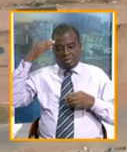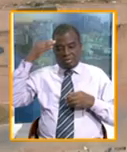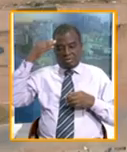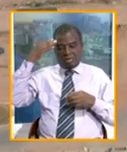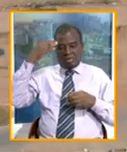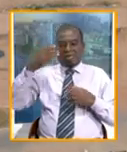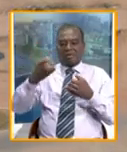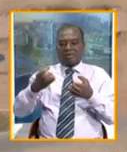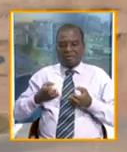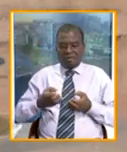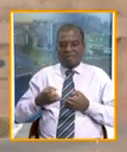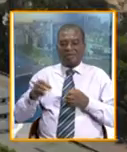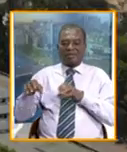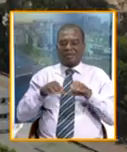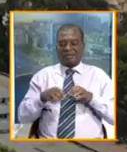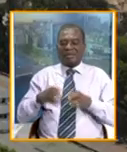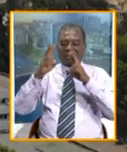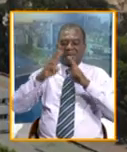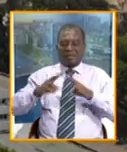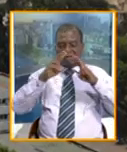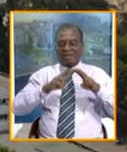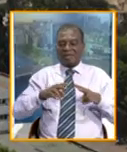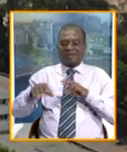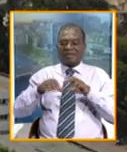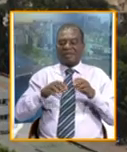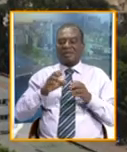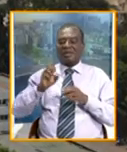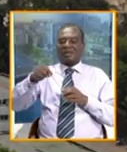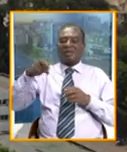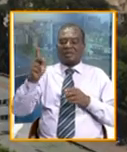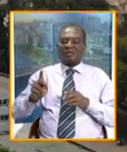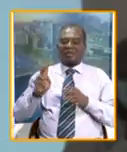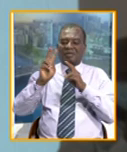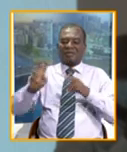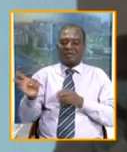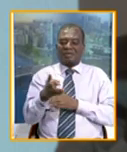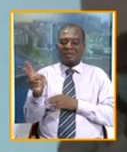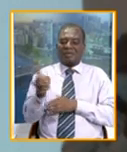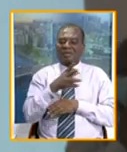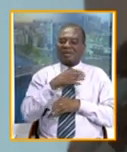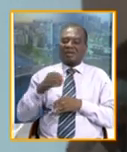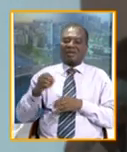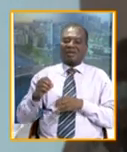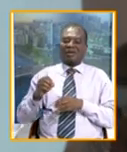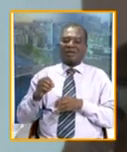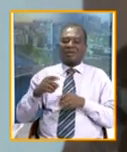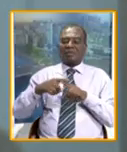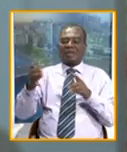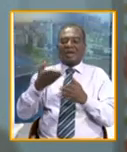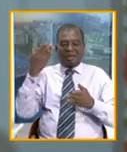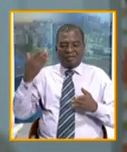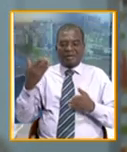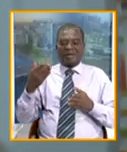maîtrisée, veut mettre de l'ordre et faire de San Pedro une ville verte et moderne. Mais avant, des ateliers avec